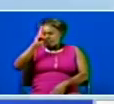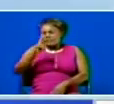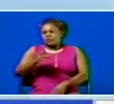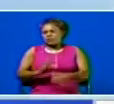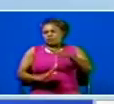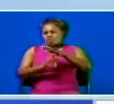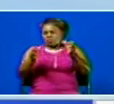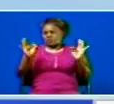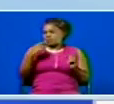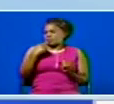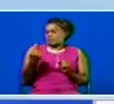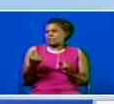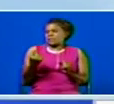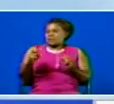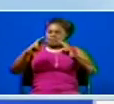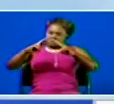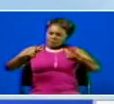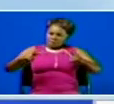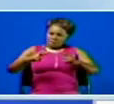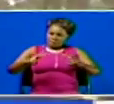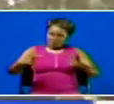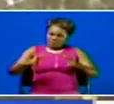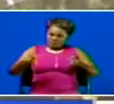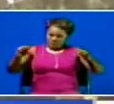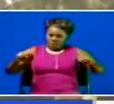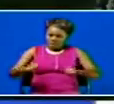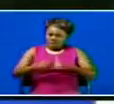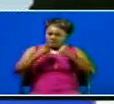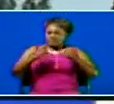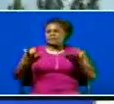Meme amesema wanachunguza chanzo cha ajali hiyo.